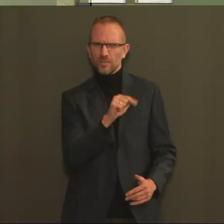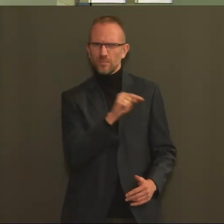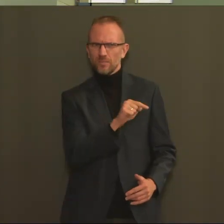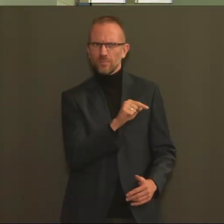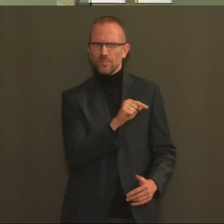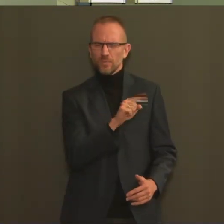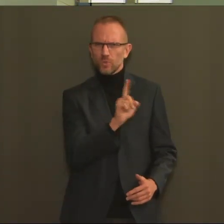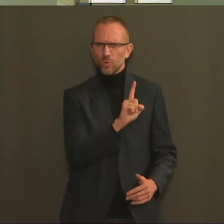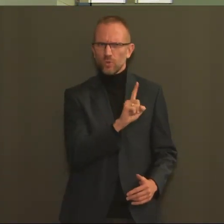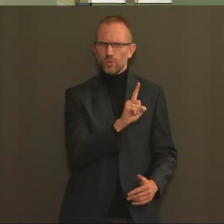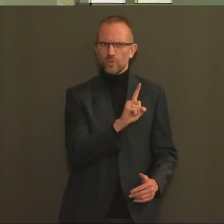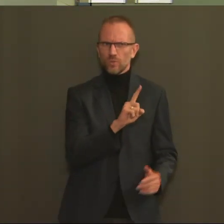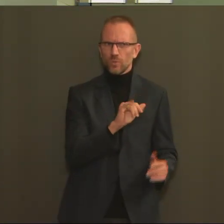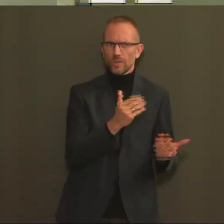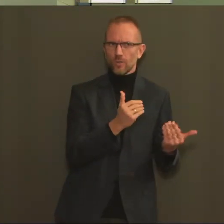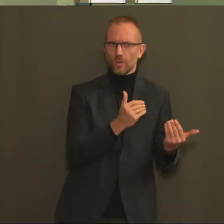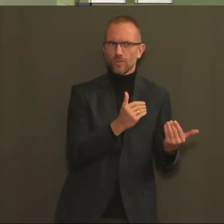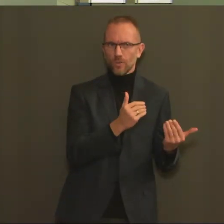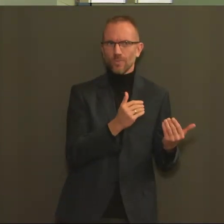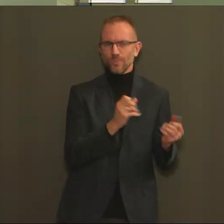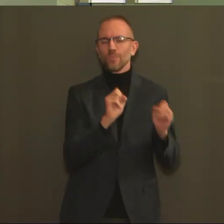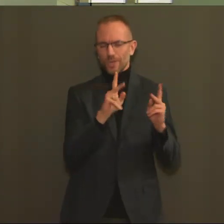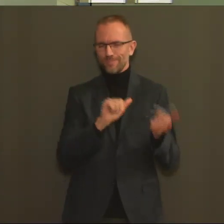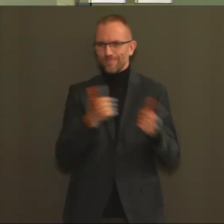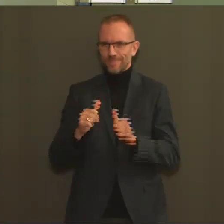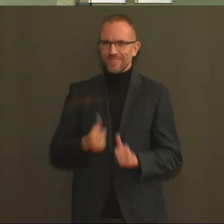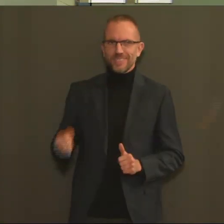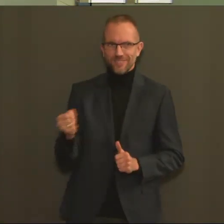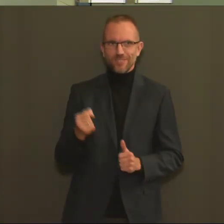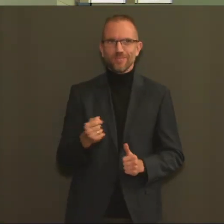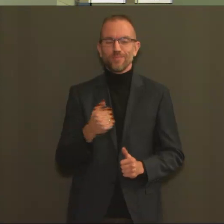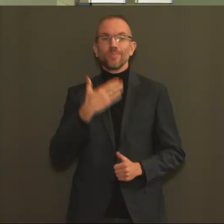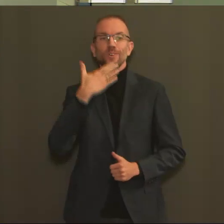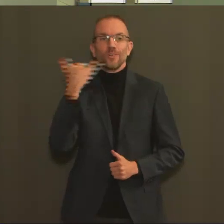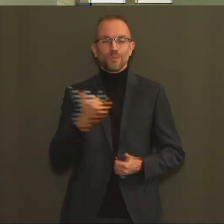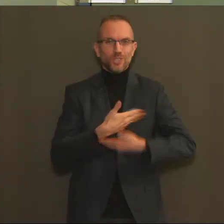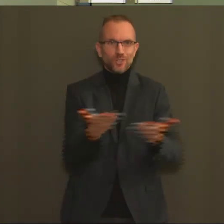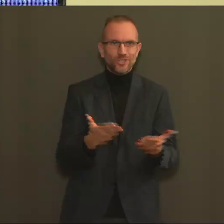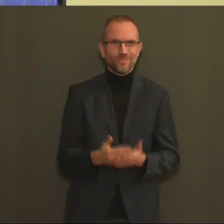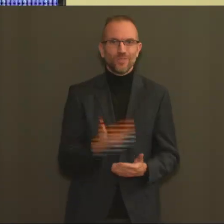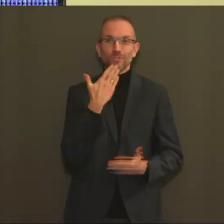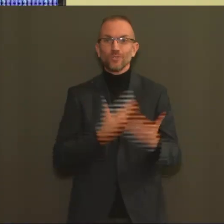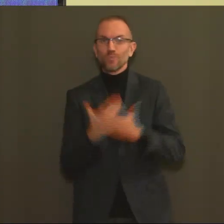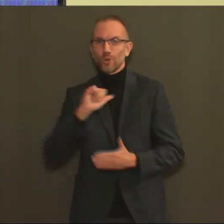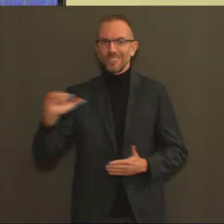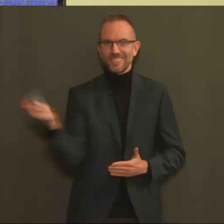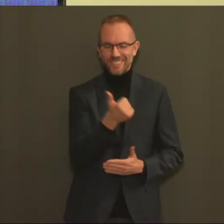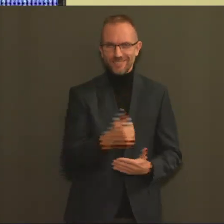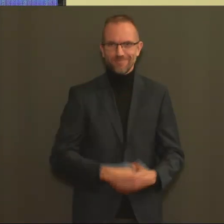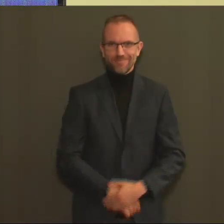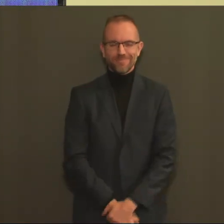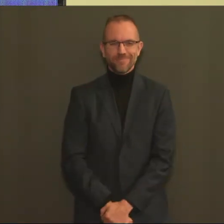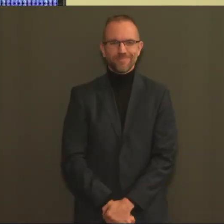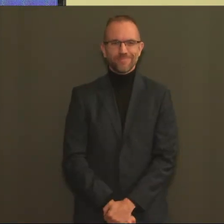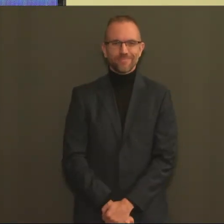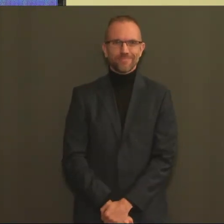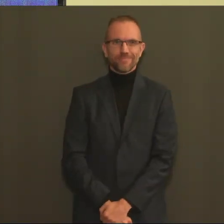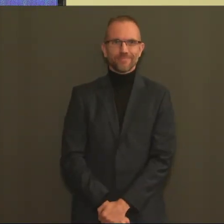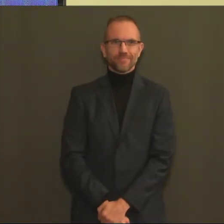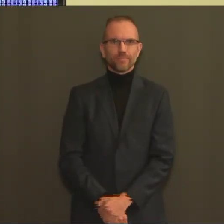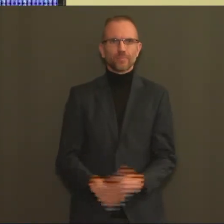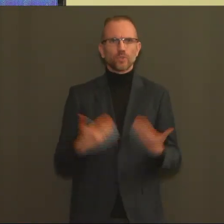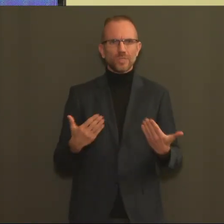groen dat je degene bos wat doet bolsward of er overdruk wie ze zo ruwe premier zal je